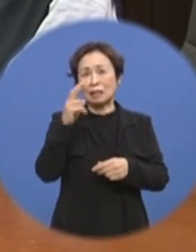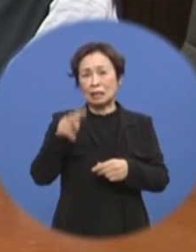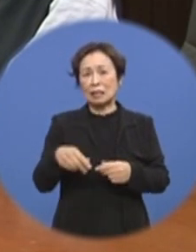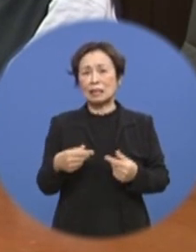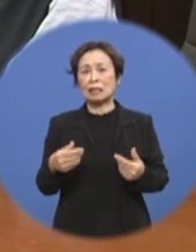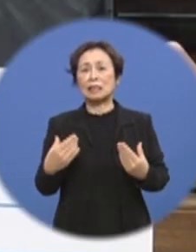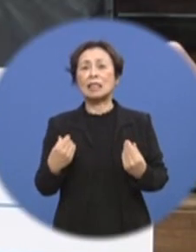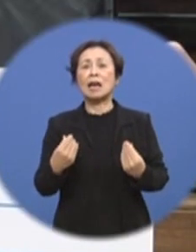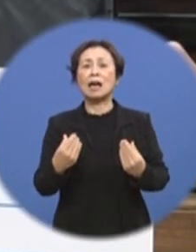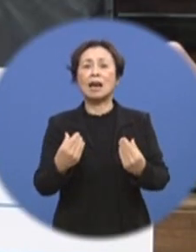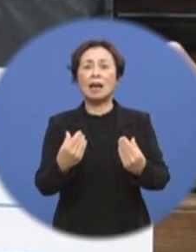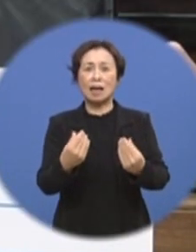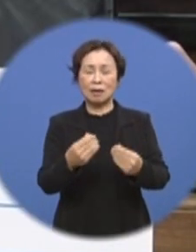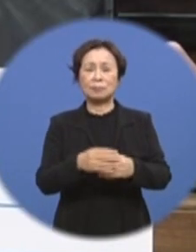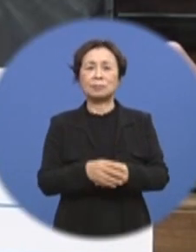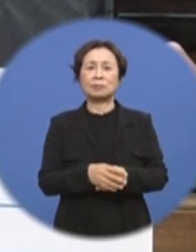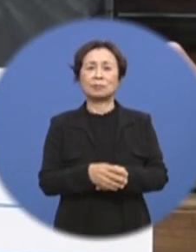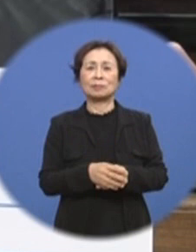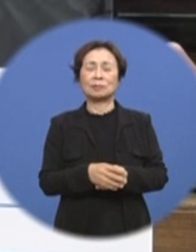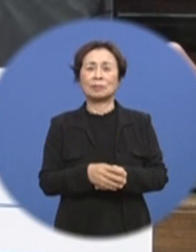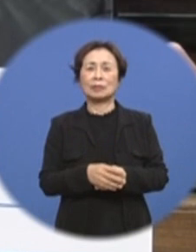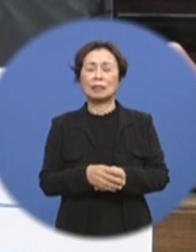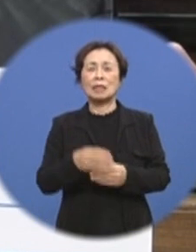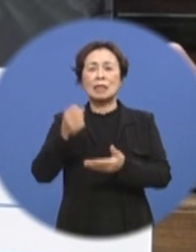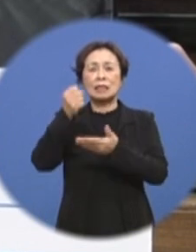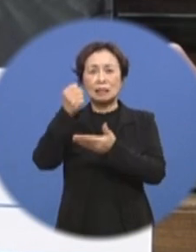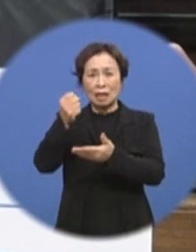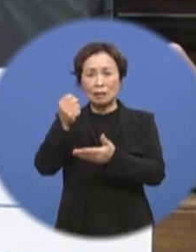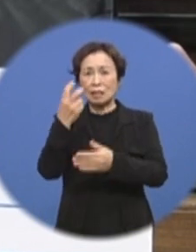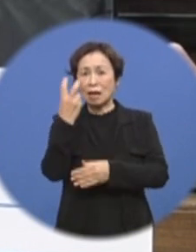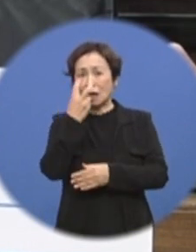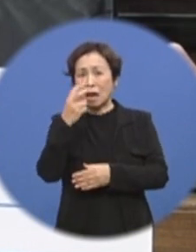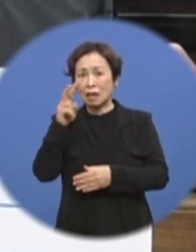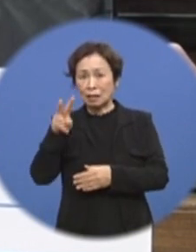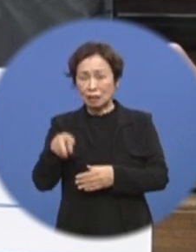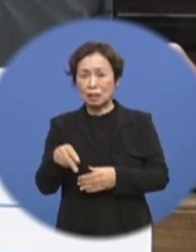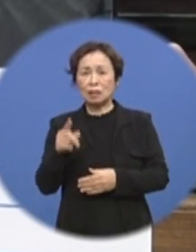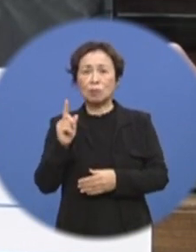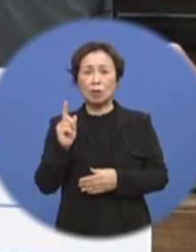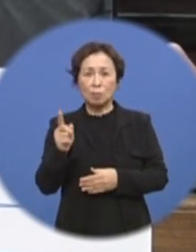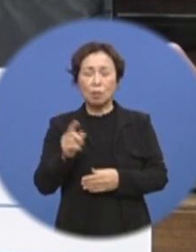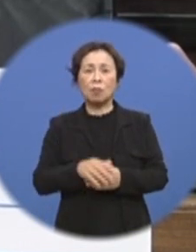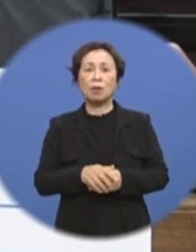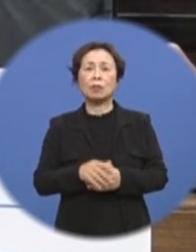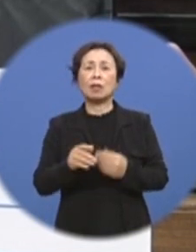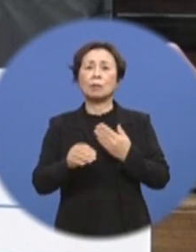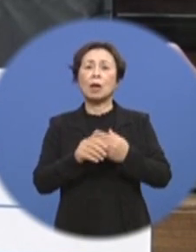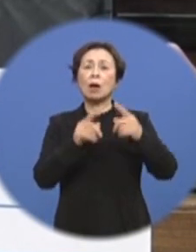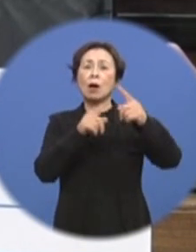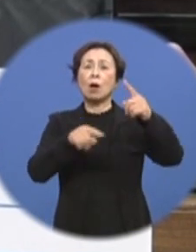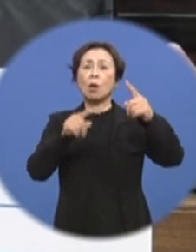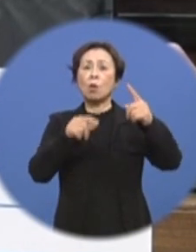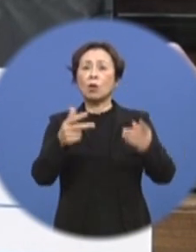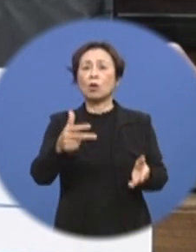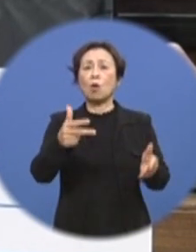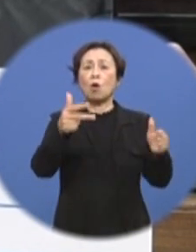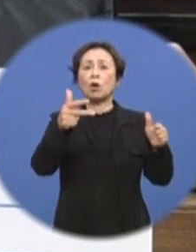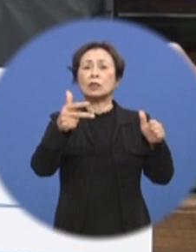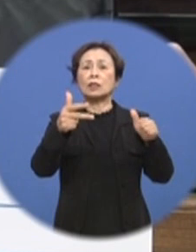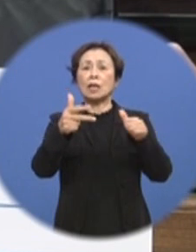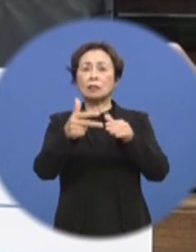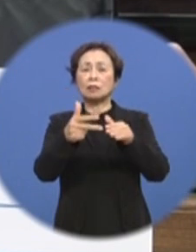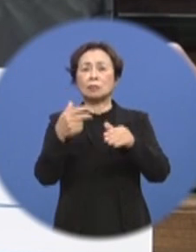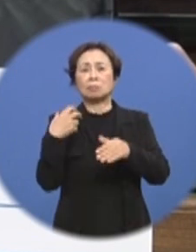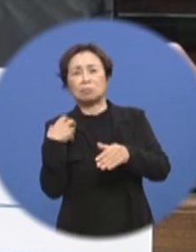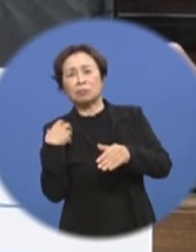とかですねそれからあの財産管理なんかはあの公共施設があのも